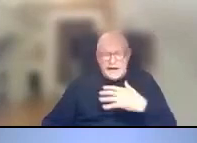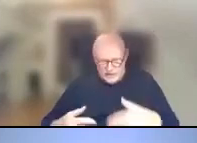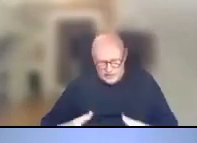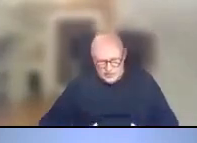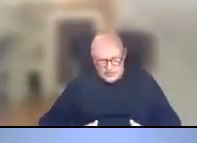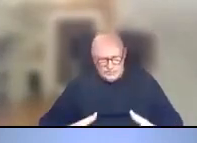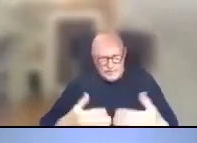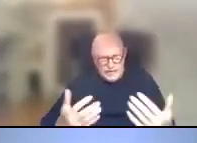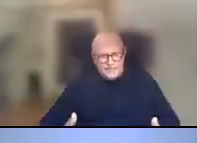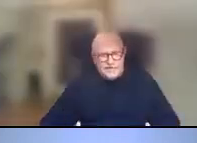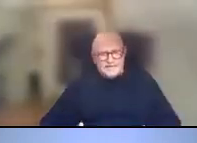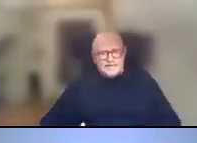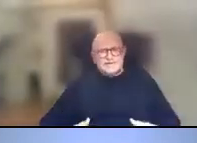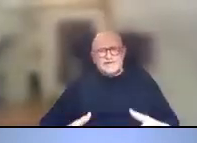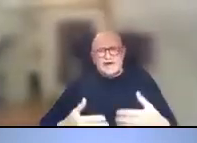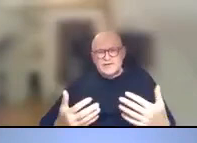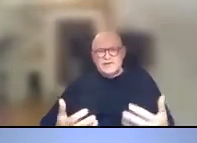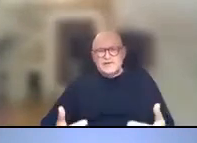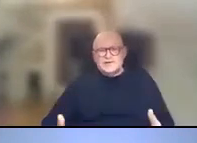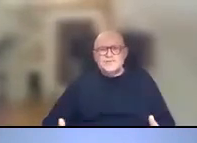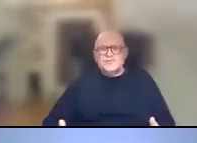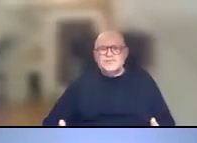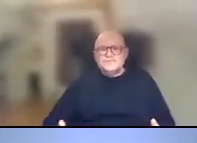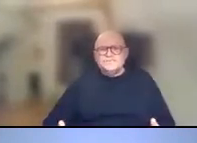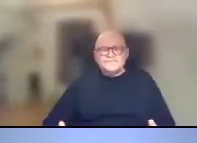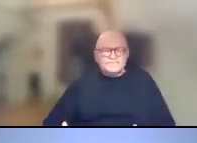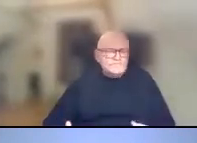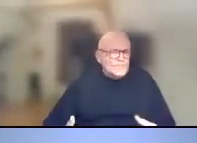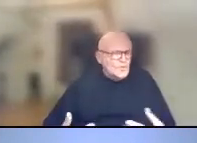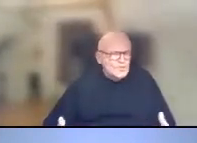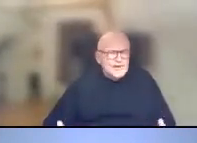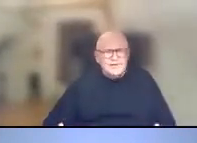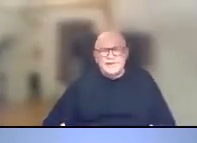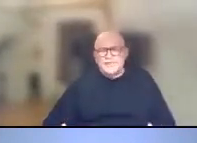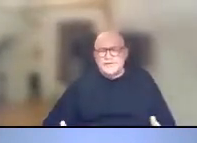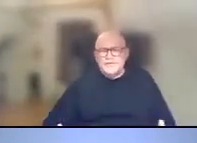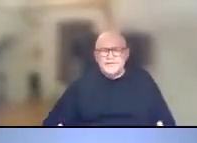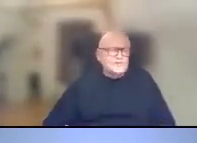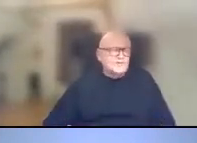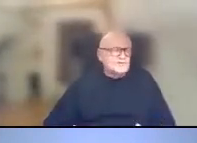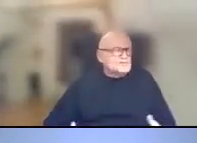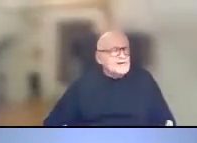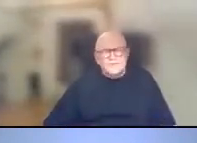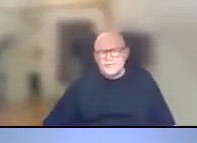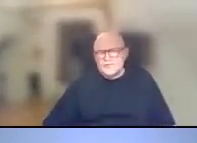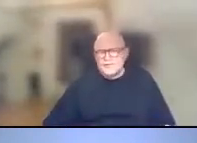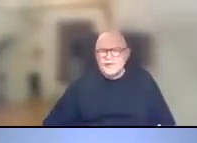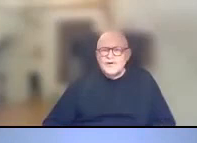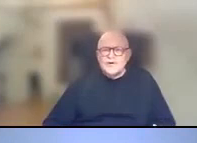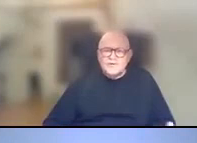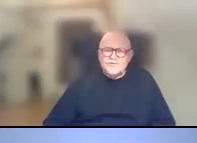die eigene Ambivalenzen, eigene Widersprüche, unangenehme Empfindungen,